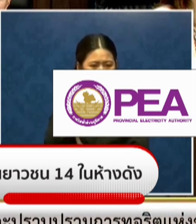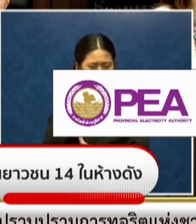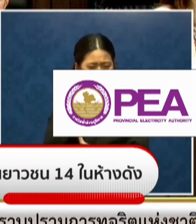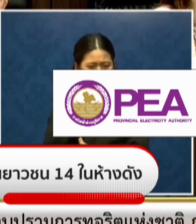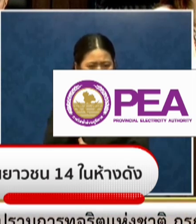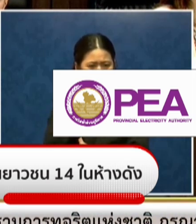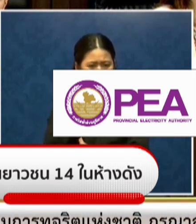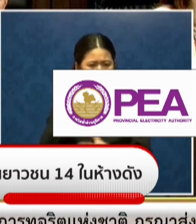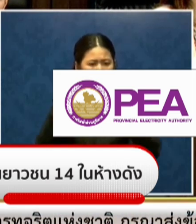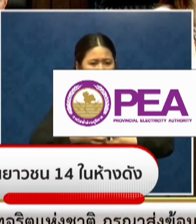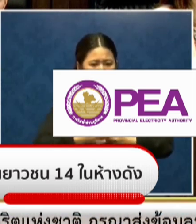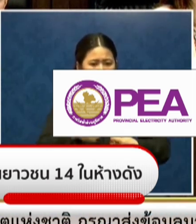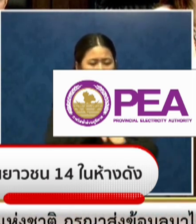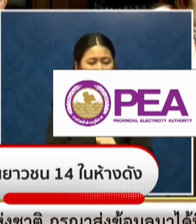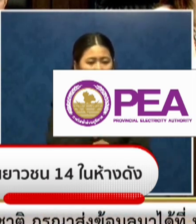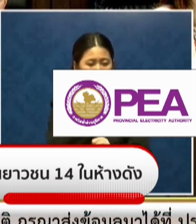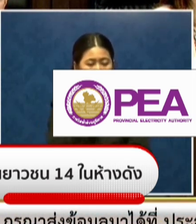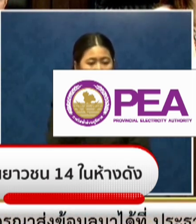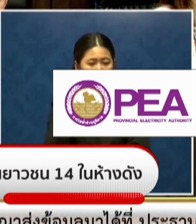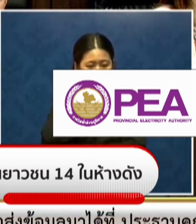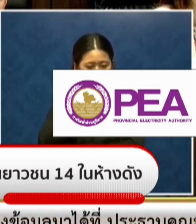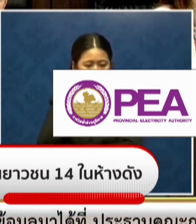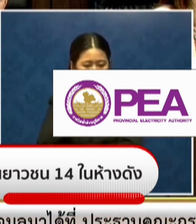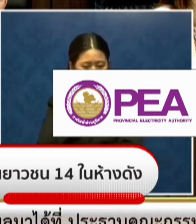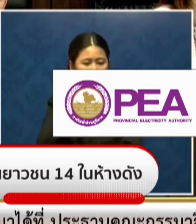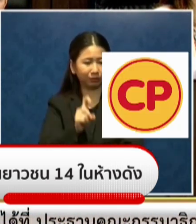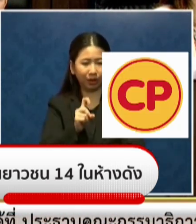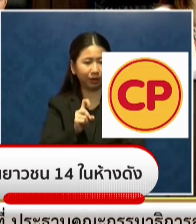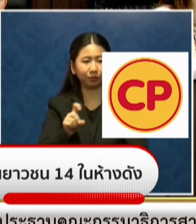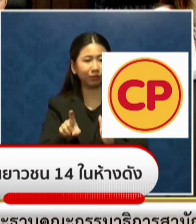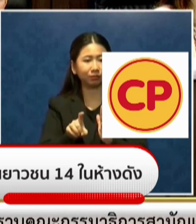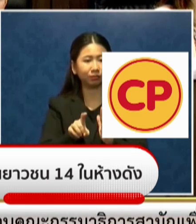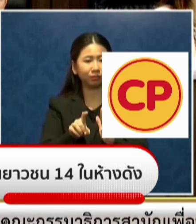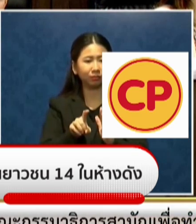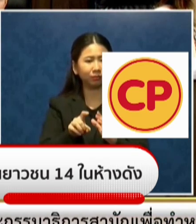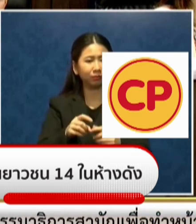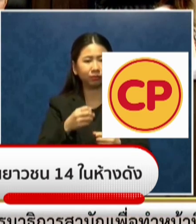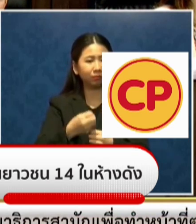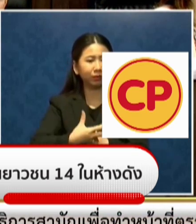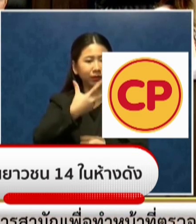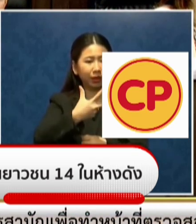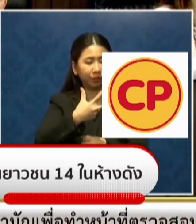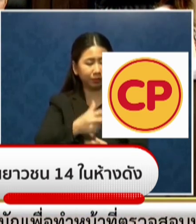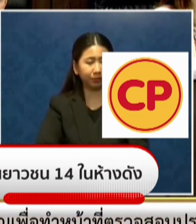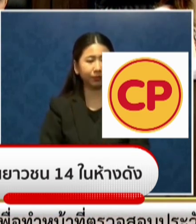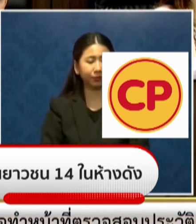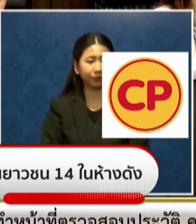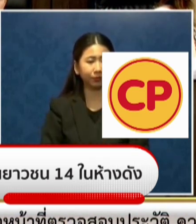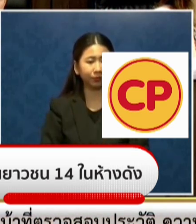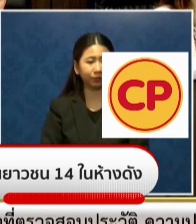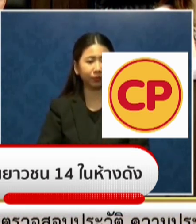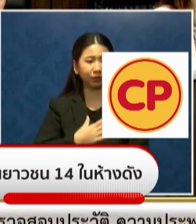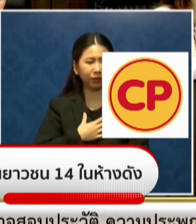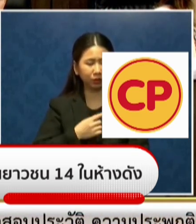จากภาคเอกชนหรือค้นหาข้อมูลกันเองในสื่อโซเชียลจึงขอหารือไปถึงกระทรวงดิจิทัลเพื่อเศรษฐกิจ